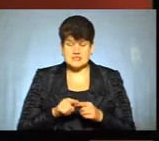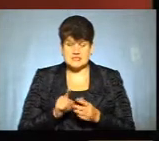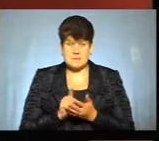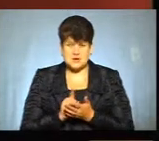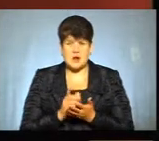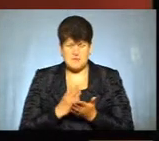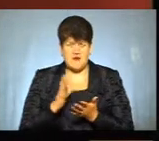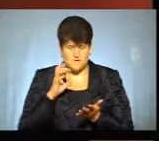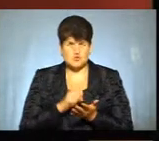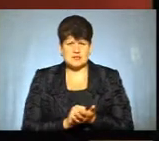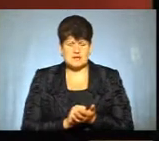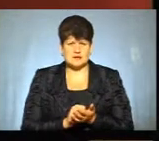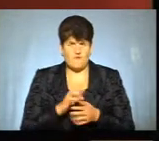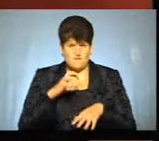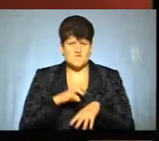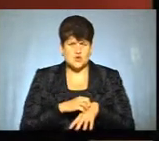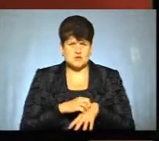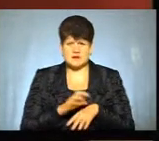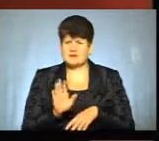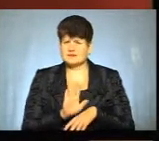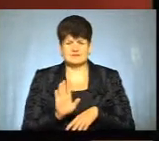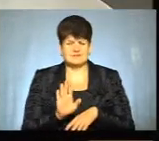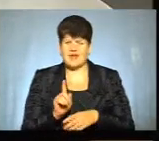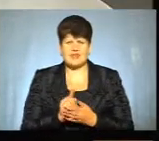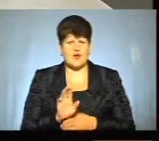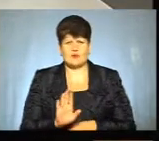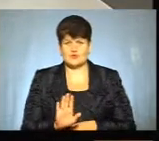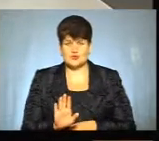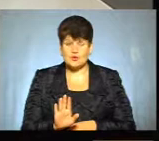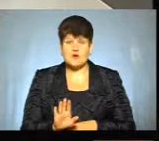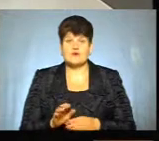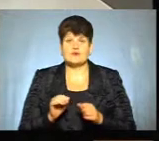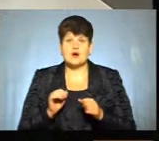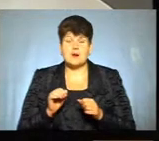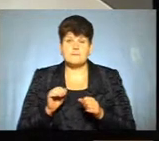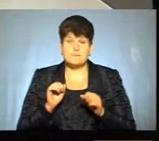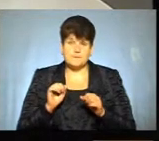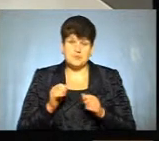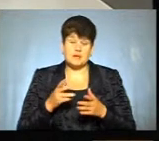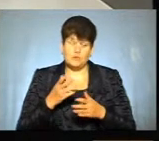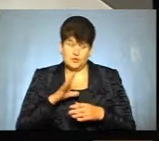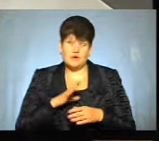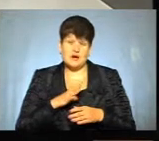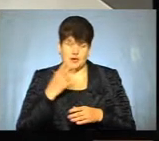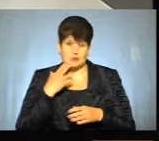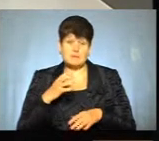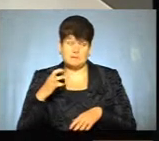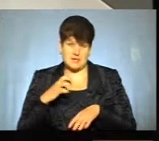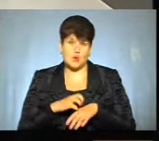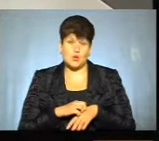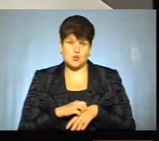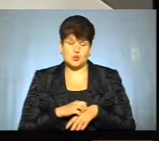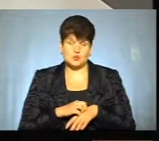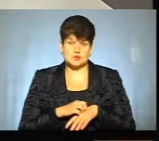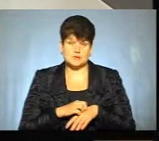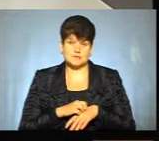має вкусити людину? Чи не обов'язково? Ну, вона не обов'язково може вкусити, хоча, звичайно, ми при укусах,